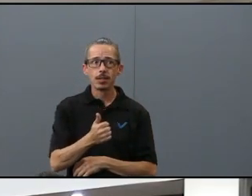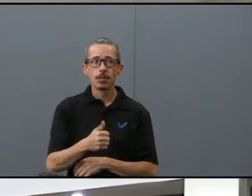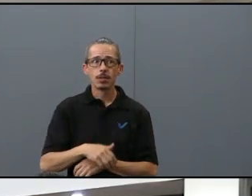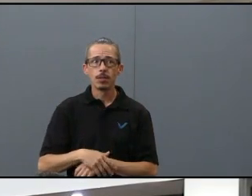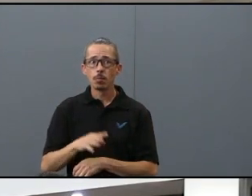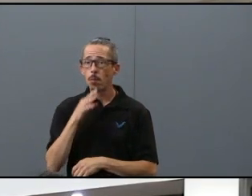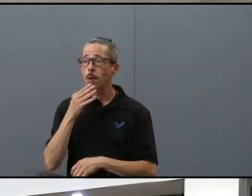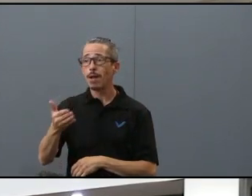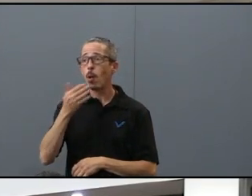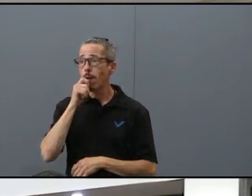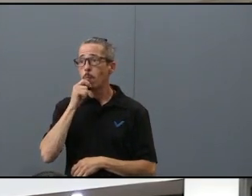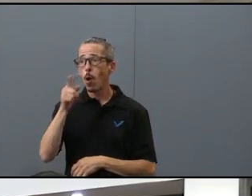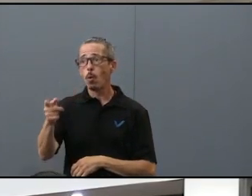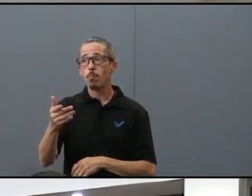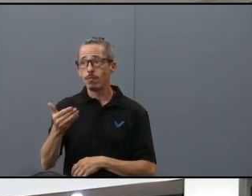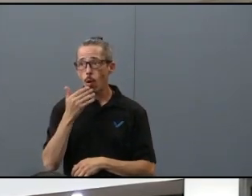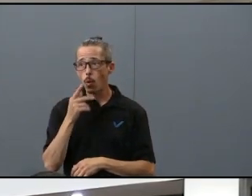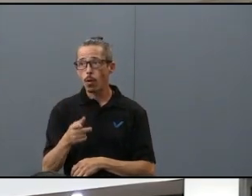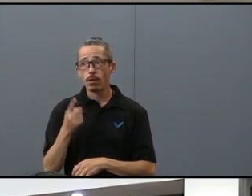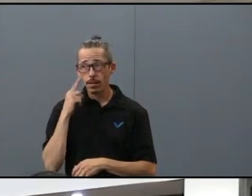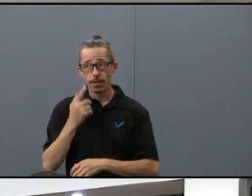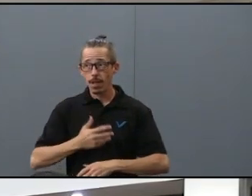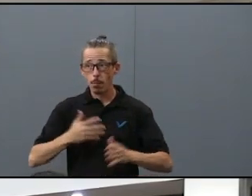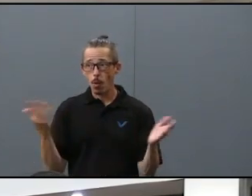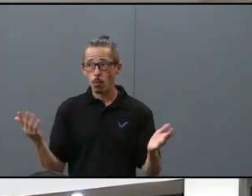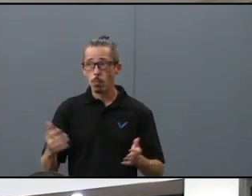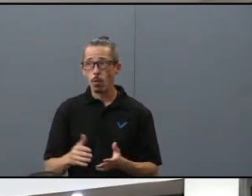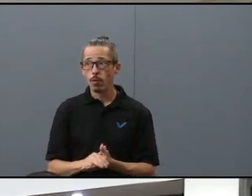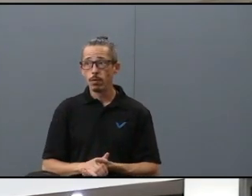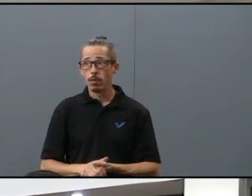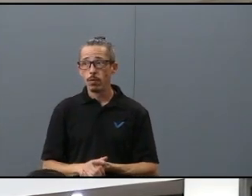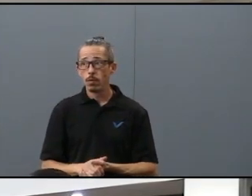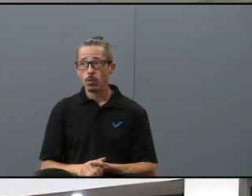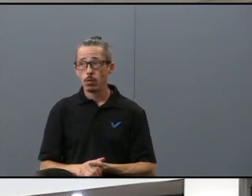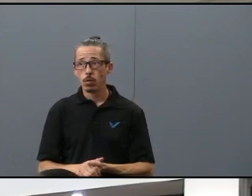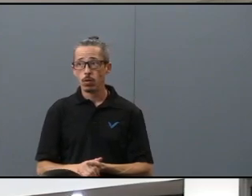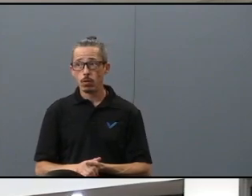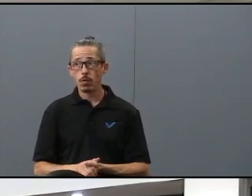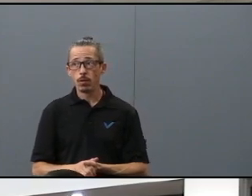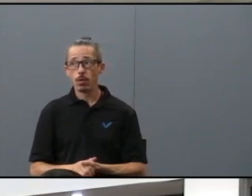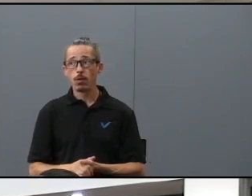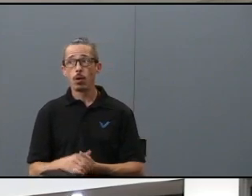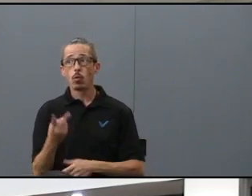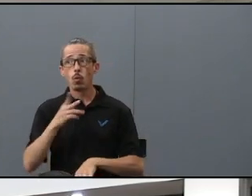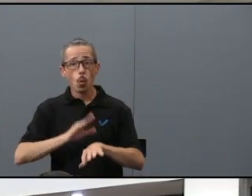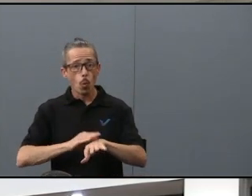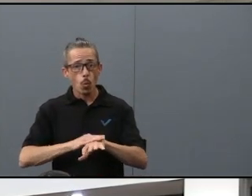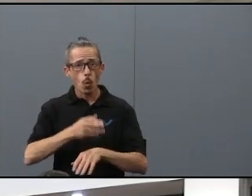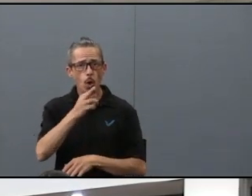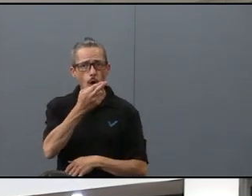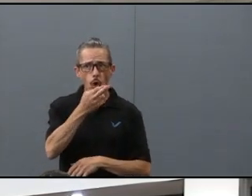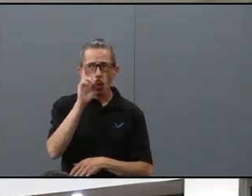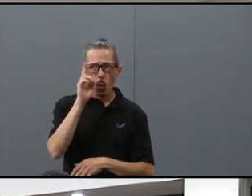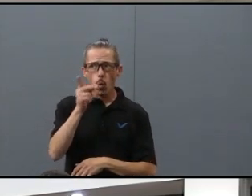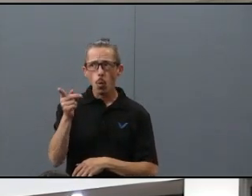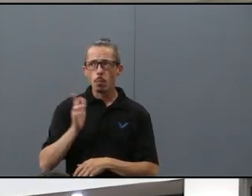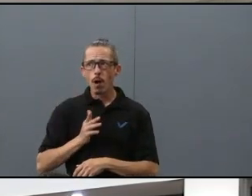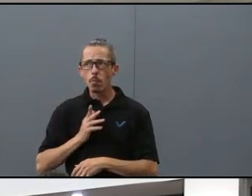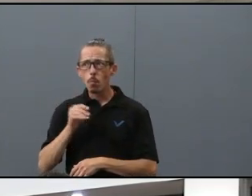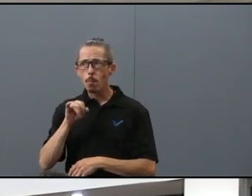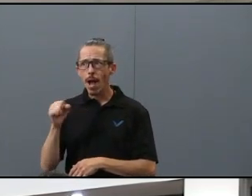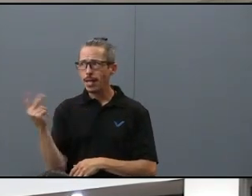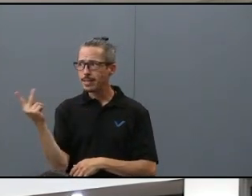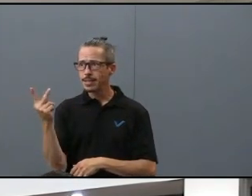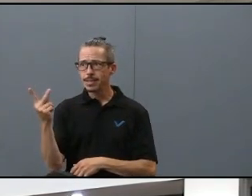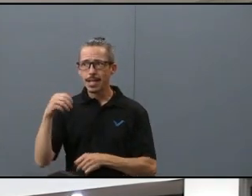d'aut ah ouais peut-être parler plus fort on vous entend pas mes excuses il y a deux conseiller il y a madame rou puis a Monsieur Ma qui